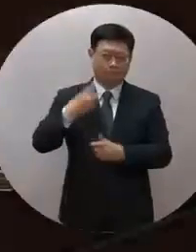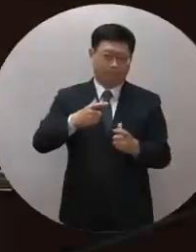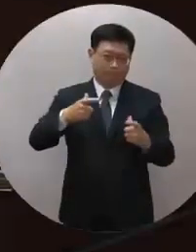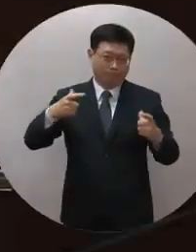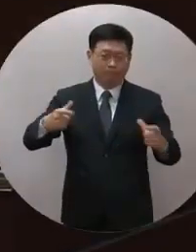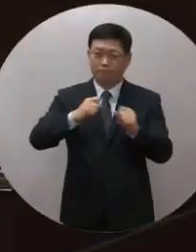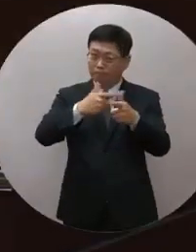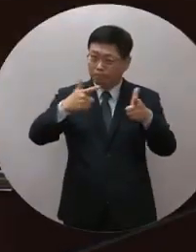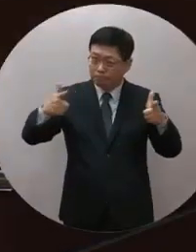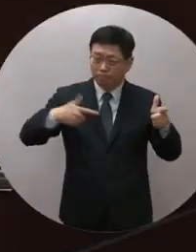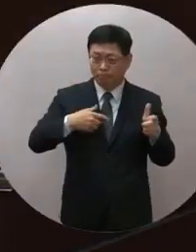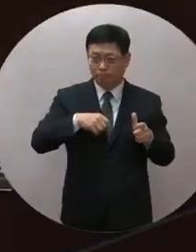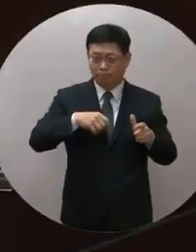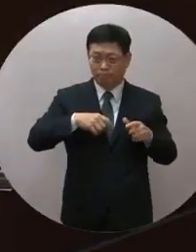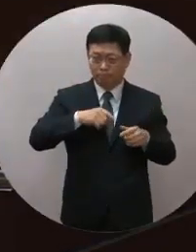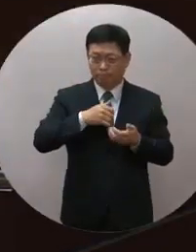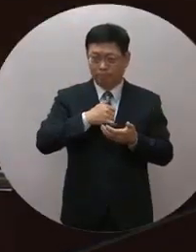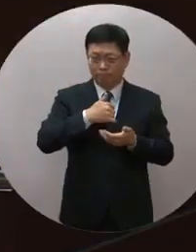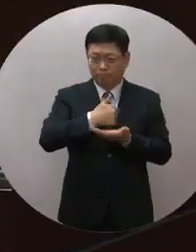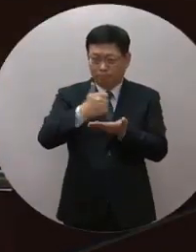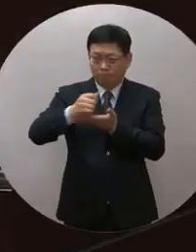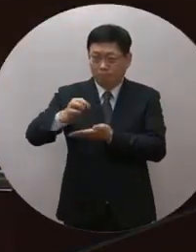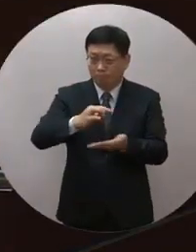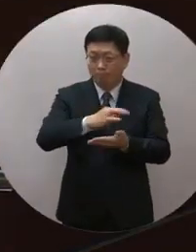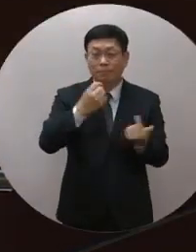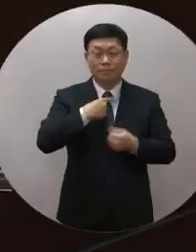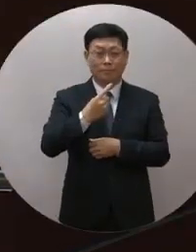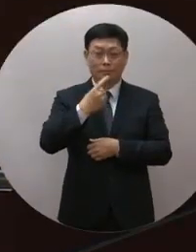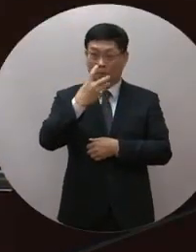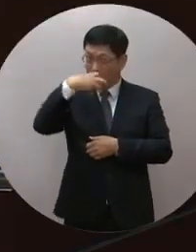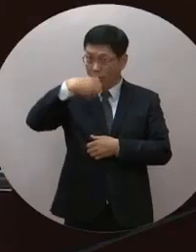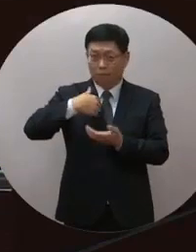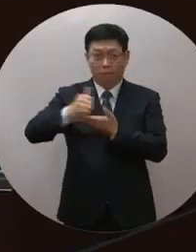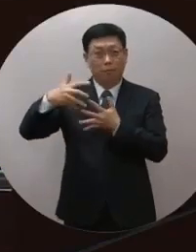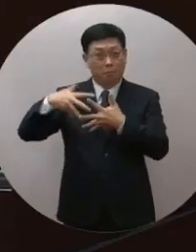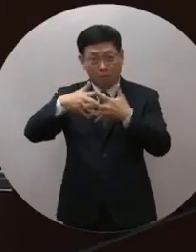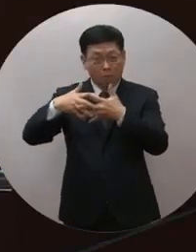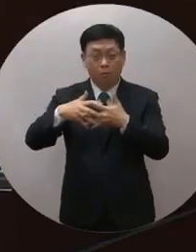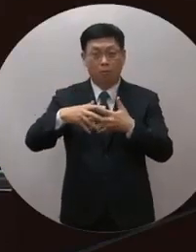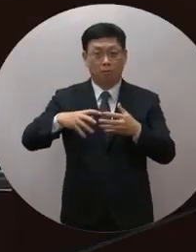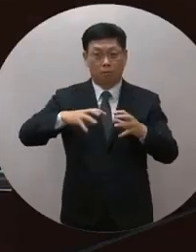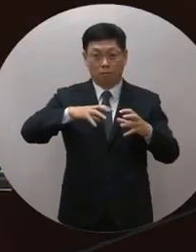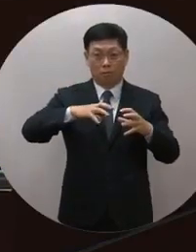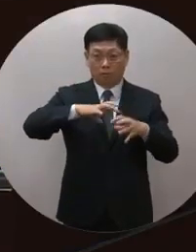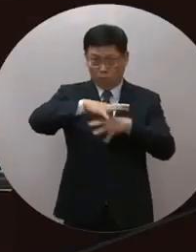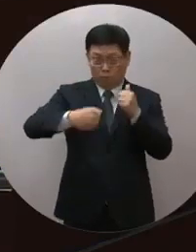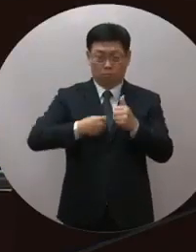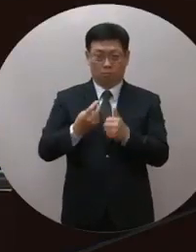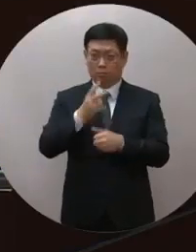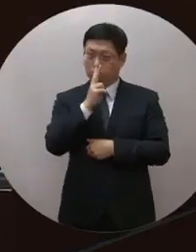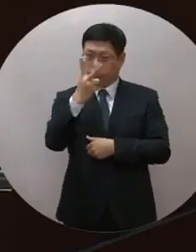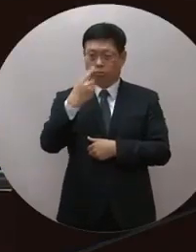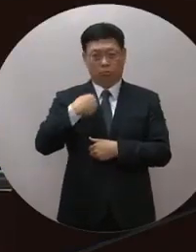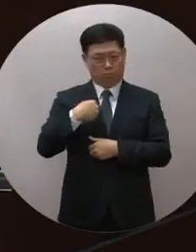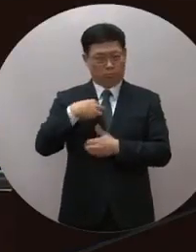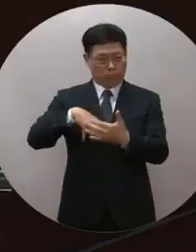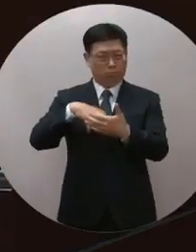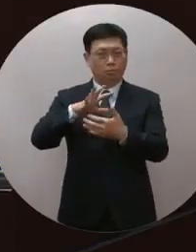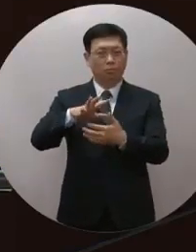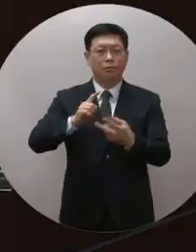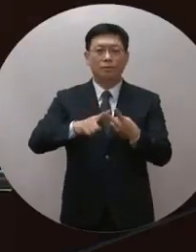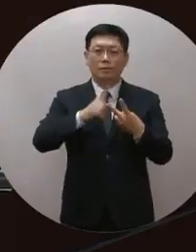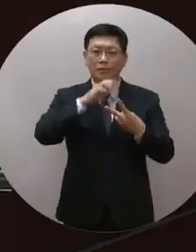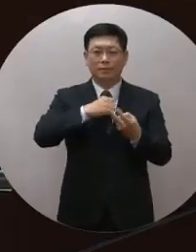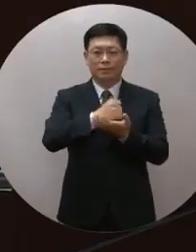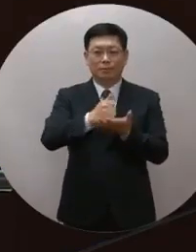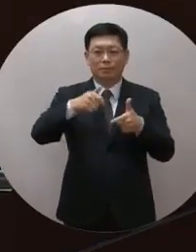展不同的市场，像芭乐销美国，全世界是唯二的国家，另外一个是